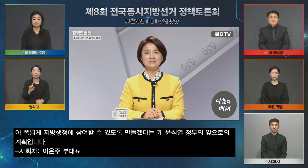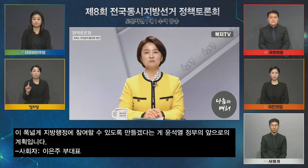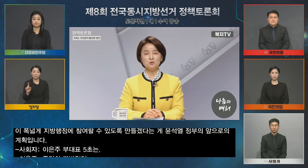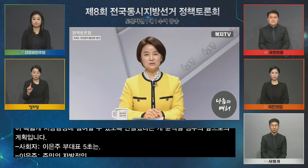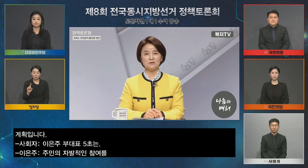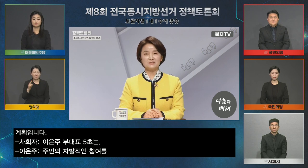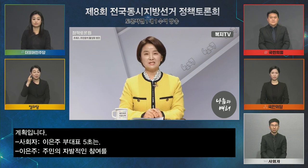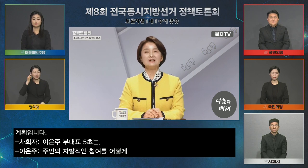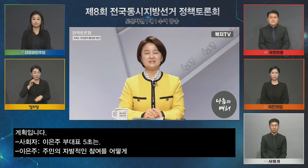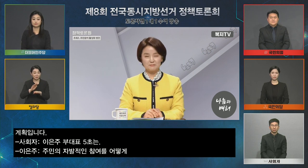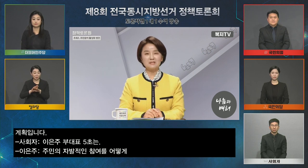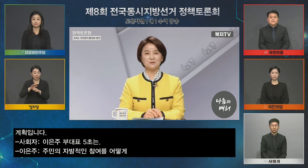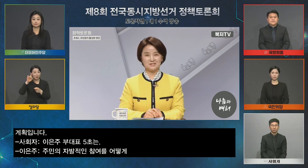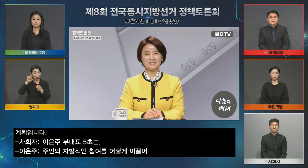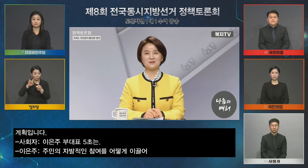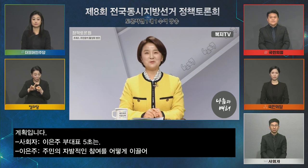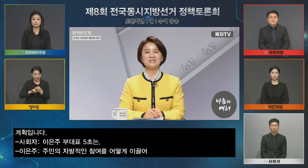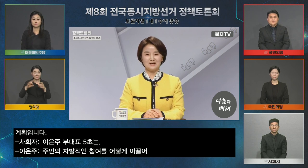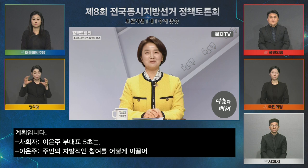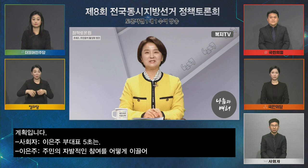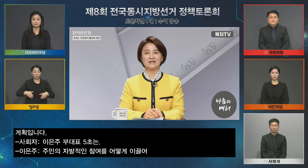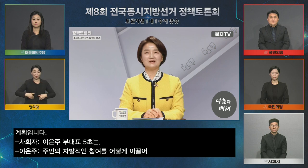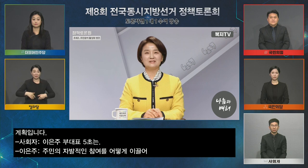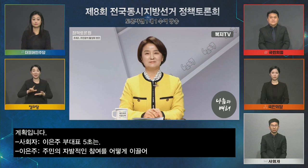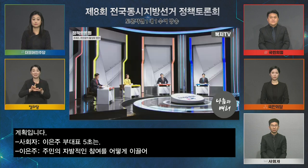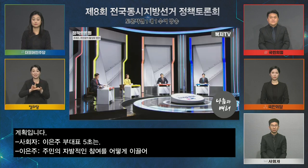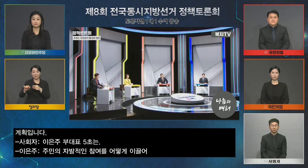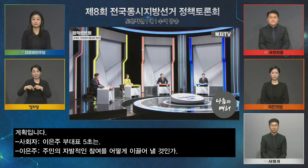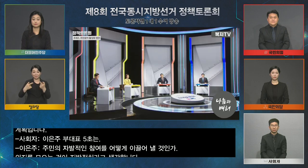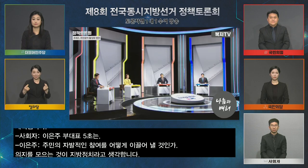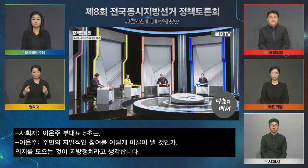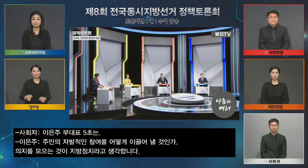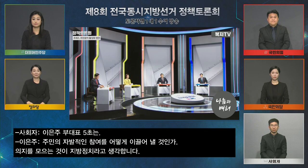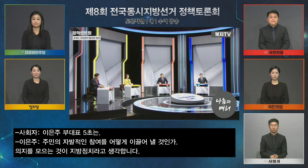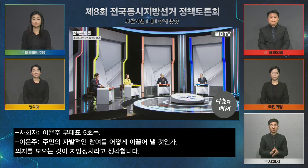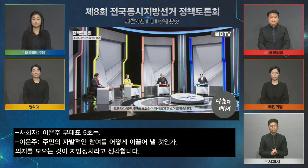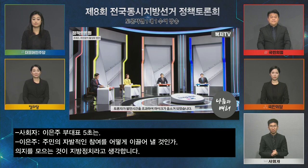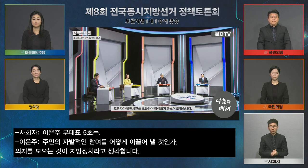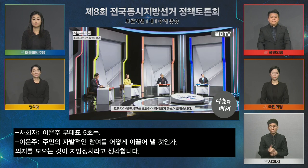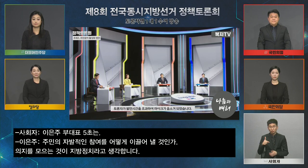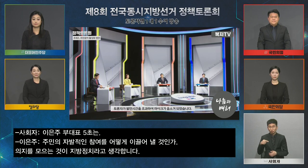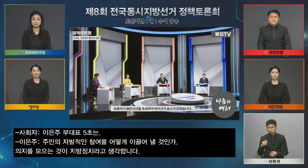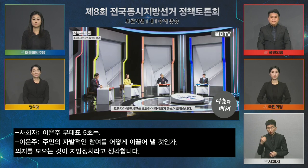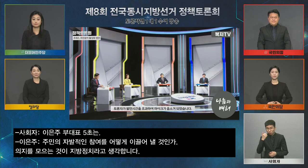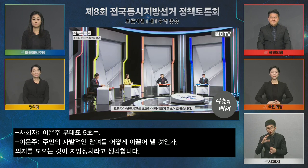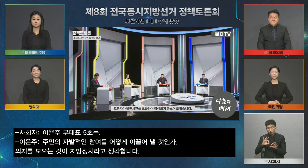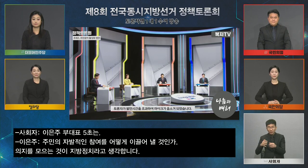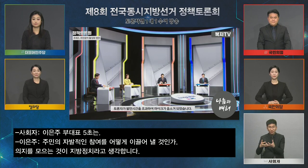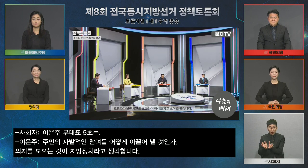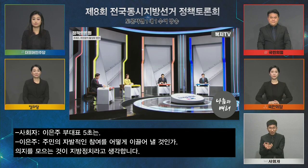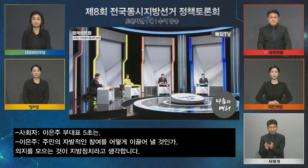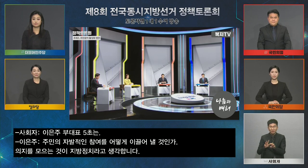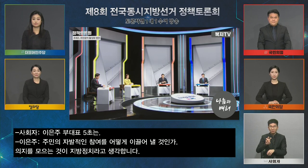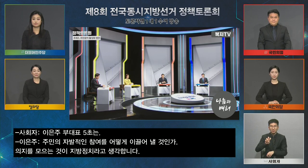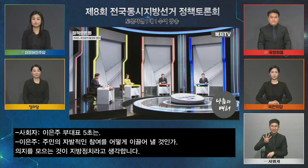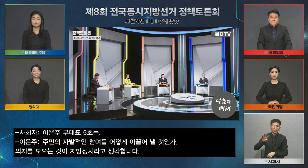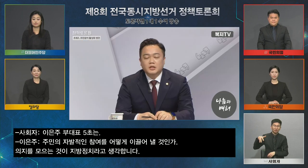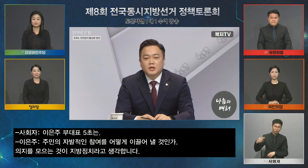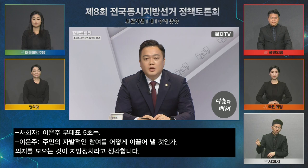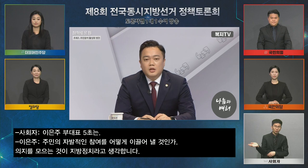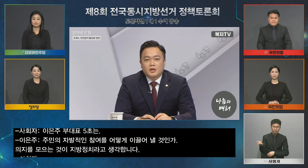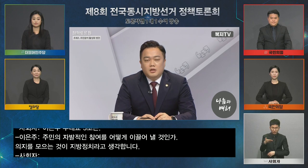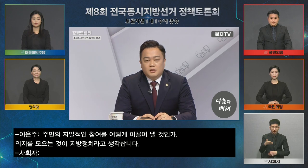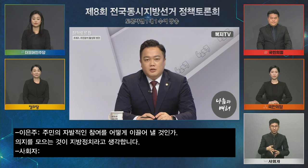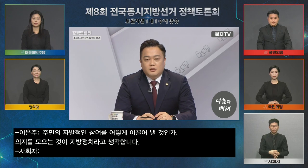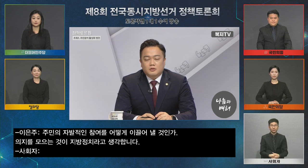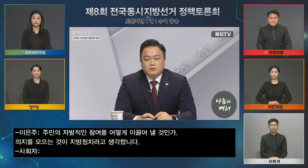지혜와 의지를 모으는 것이 지방정치라고 생각합니다. 네, 구영모 최고위원 34초 남아있으십니다. 네,